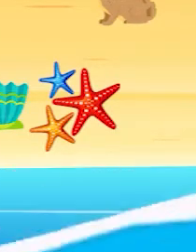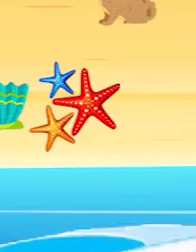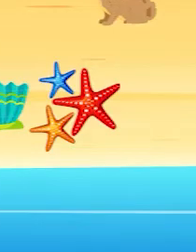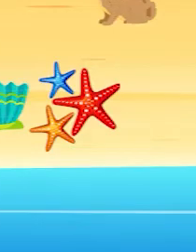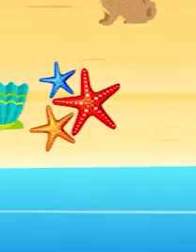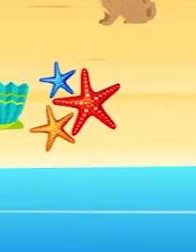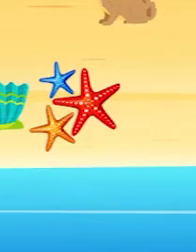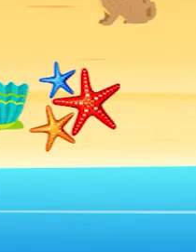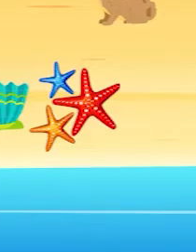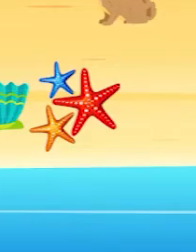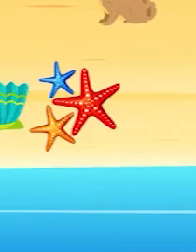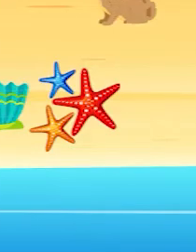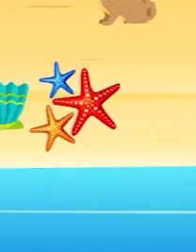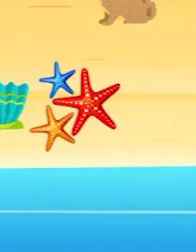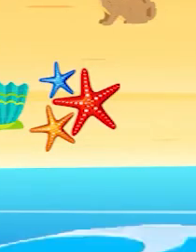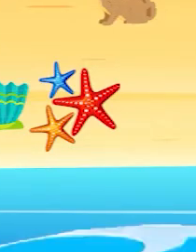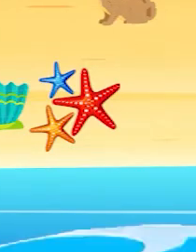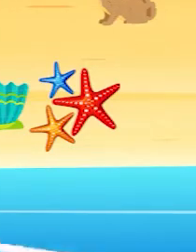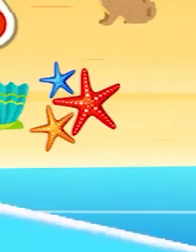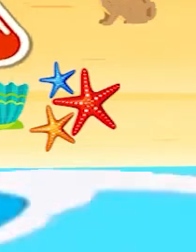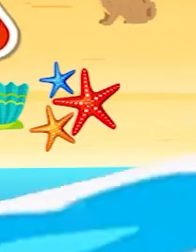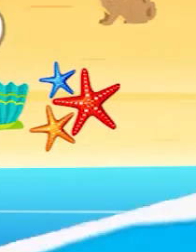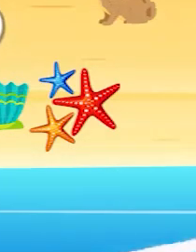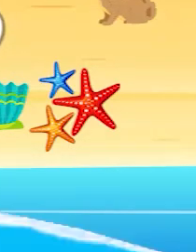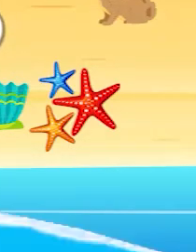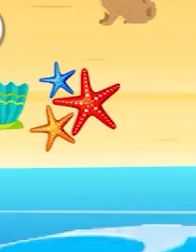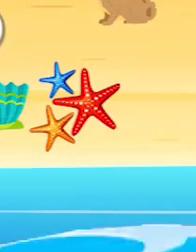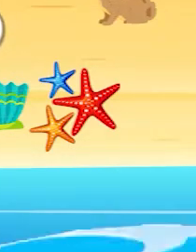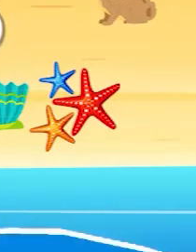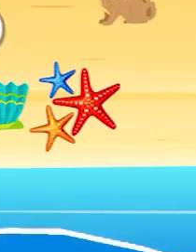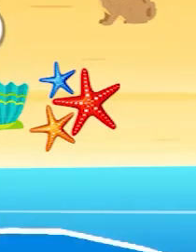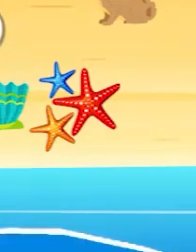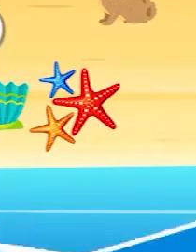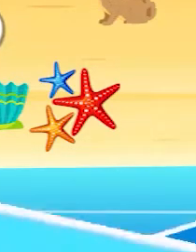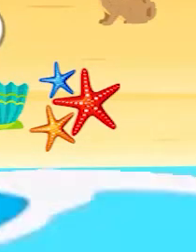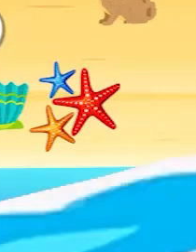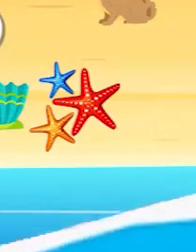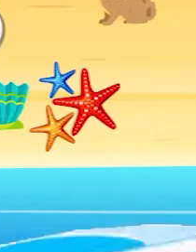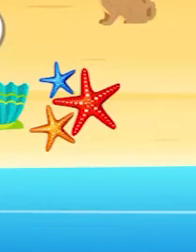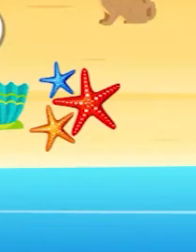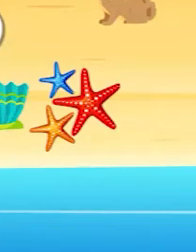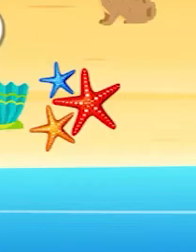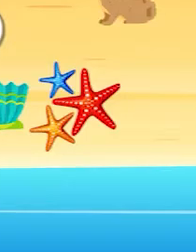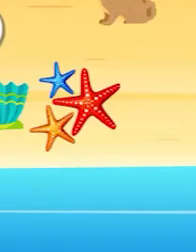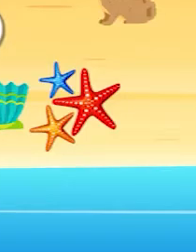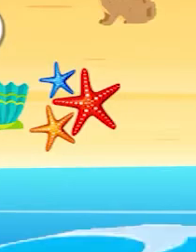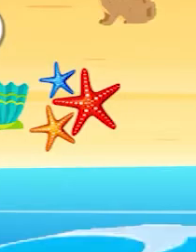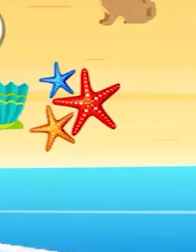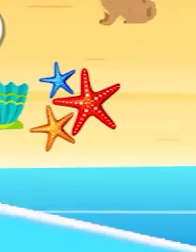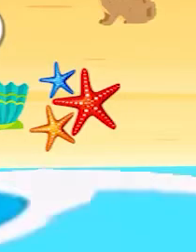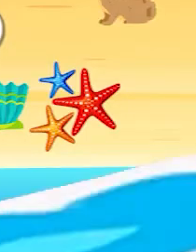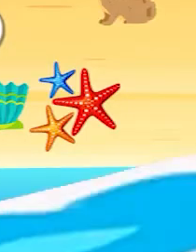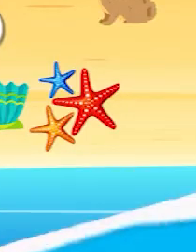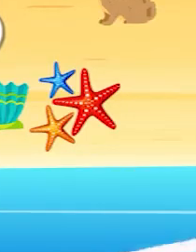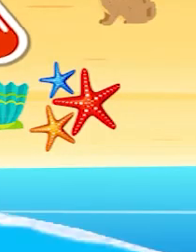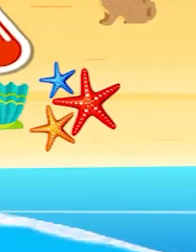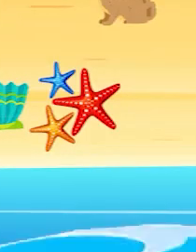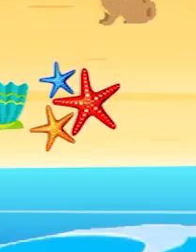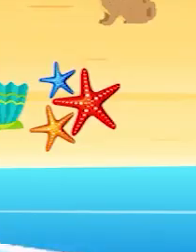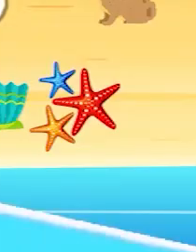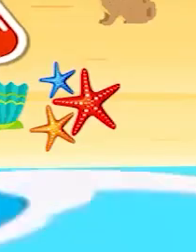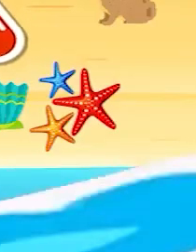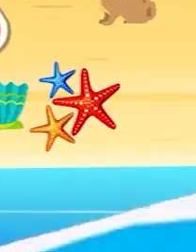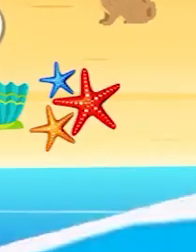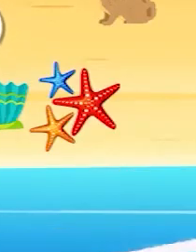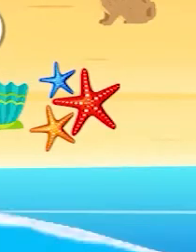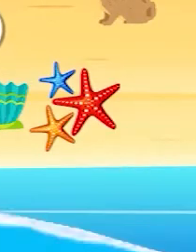pag-aralan. Kay Shen at kay Sha ay may matututunan.